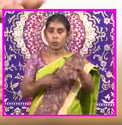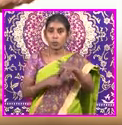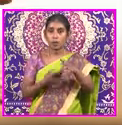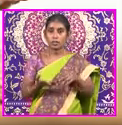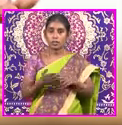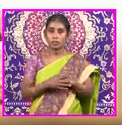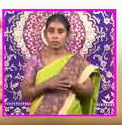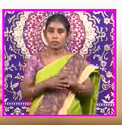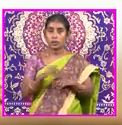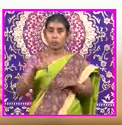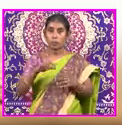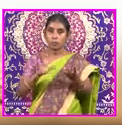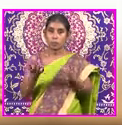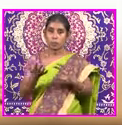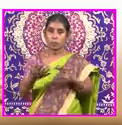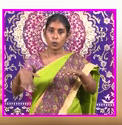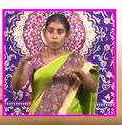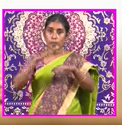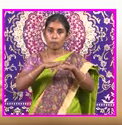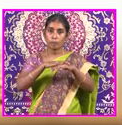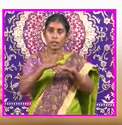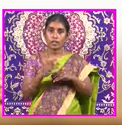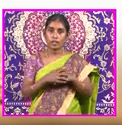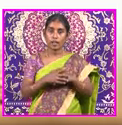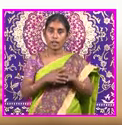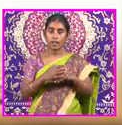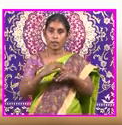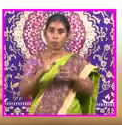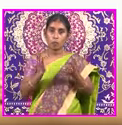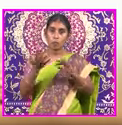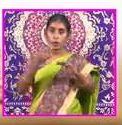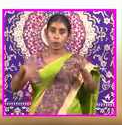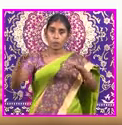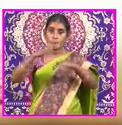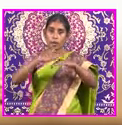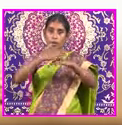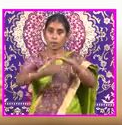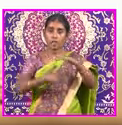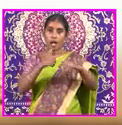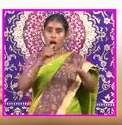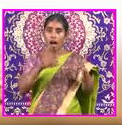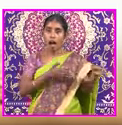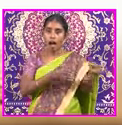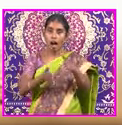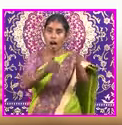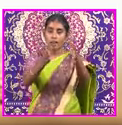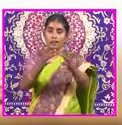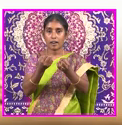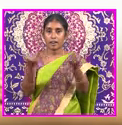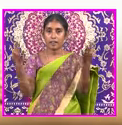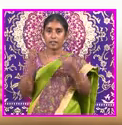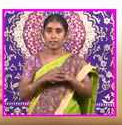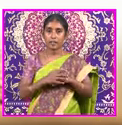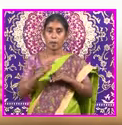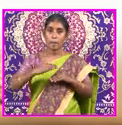தாழ்வான பகுதியை நோக்கி நீரானது ஓடும். அதே போல் பல பெருங்கடல்களிலும் கடல்களிலும் அழுத்தம்